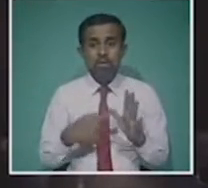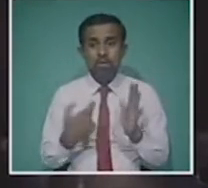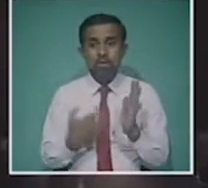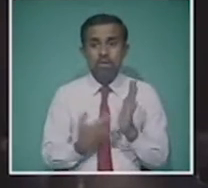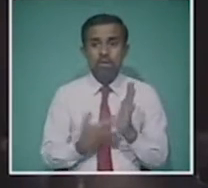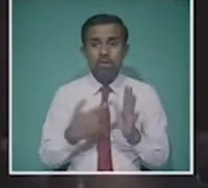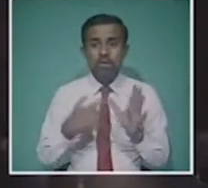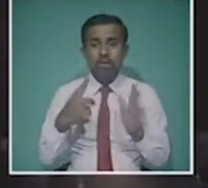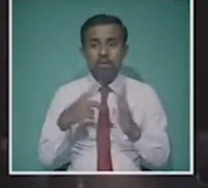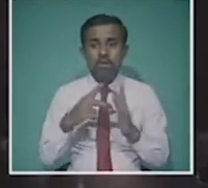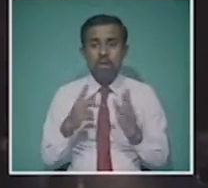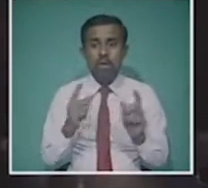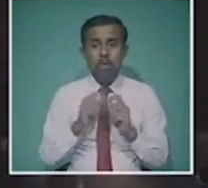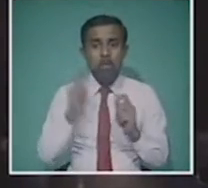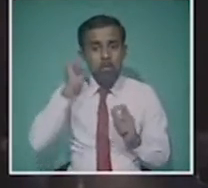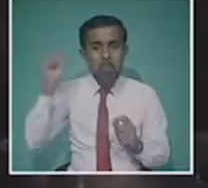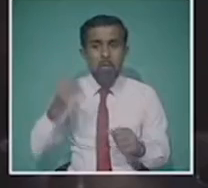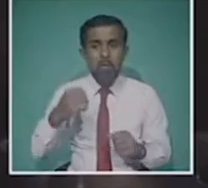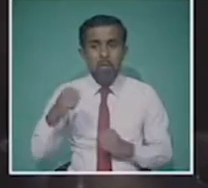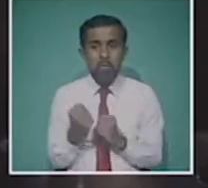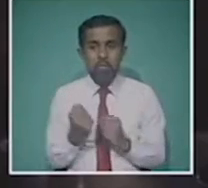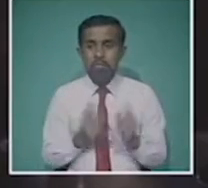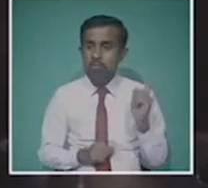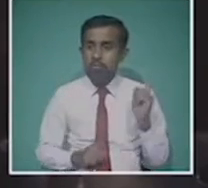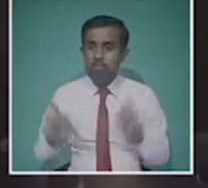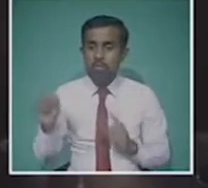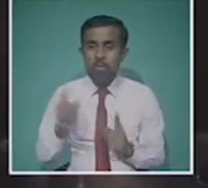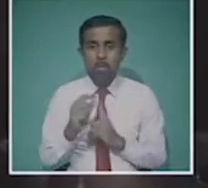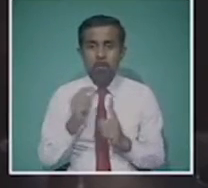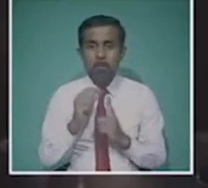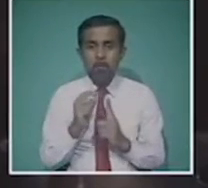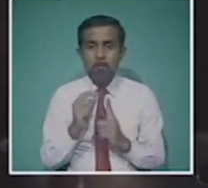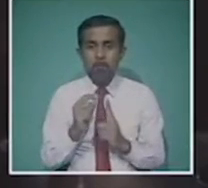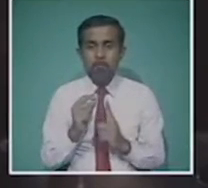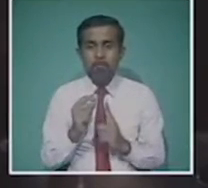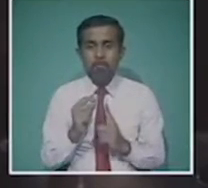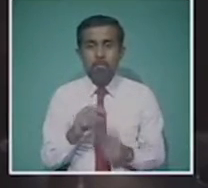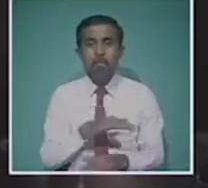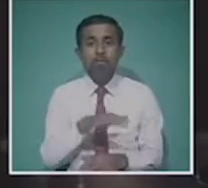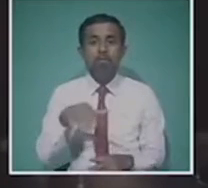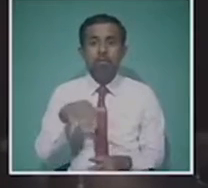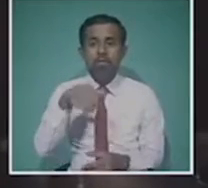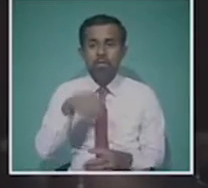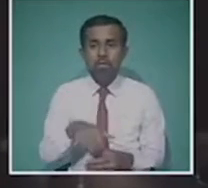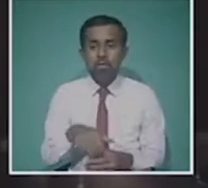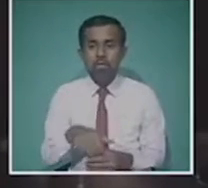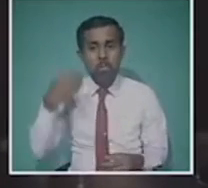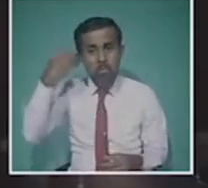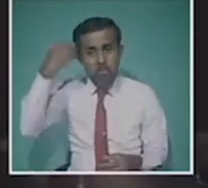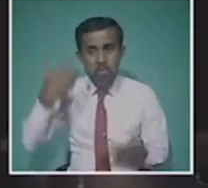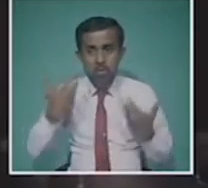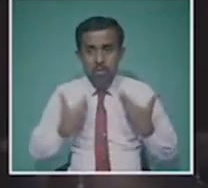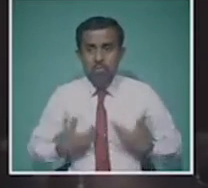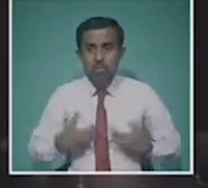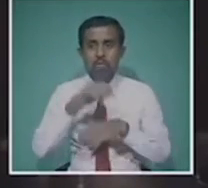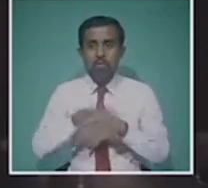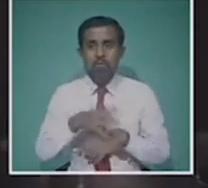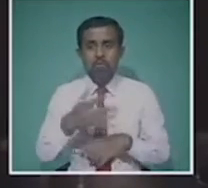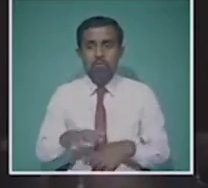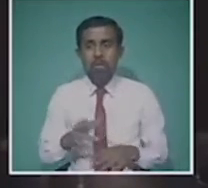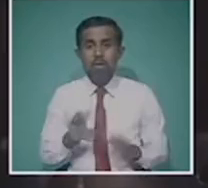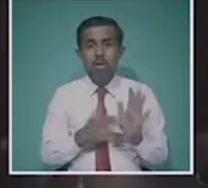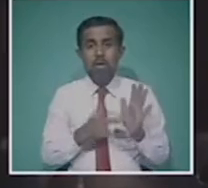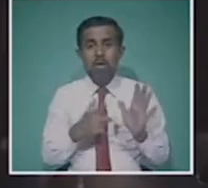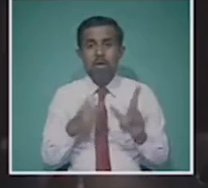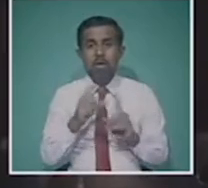அவர் கடத்தப்பட்டு இதே பாராளுமன்ற வளாகத்துக்கு அருகிலே அவருடைய உடல் எடுக்கப்பட்டது. அவர் படுகொலை செய்யப்பட்டார். நடேசன் மிகப்பெரிய